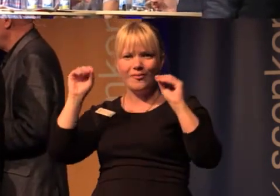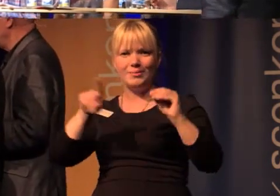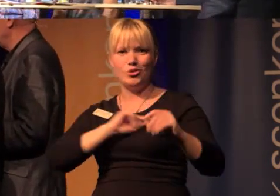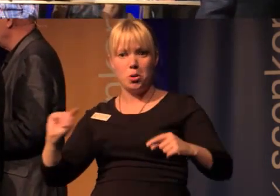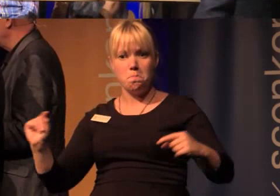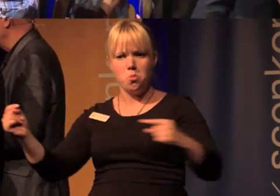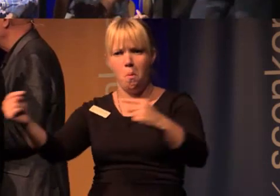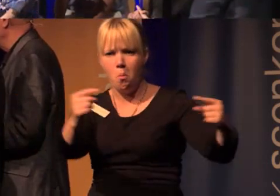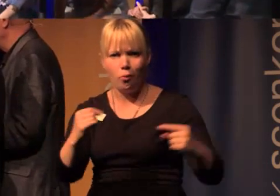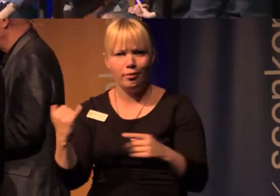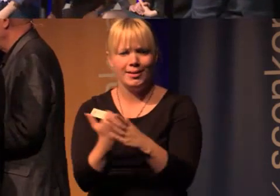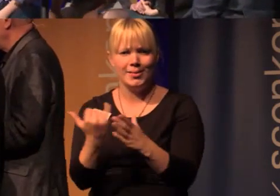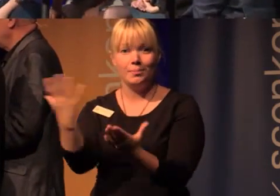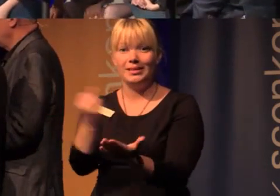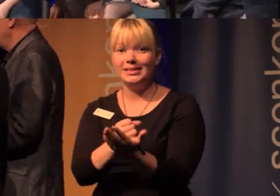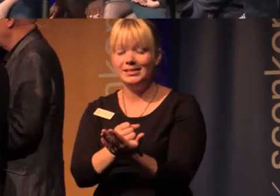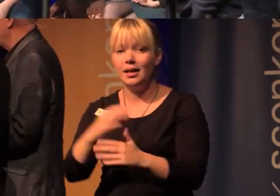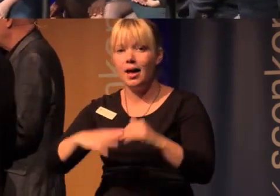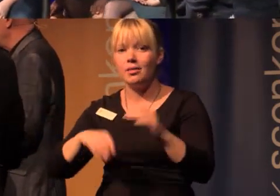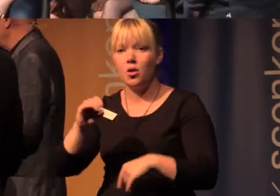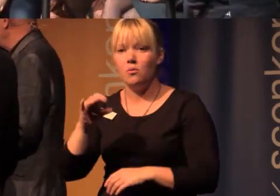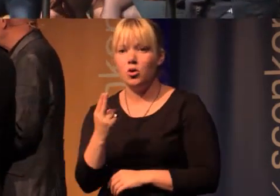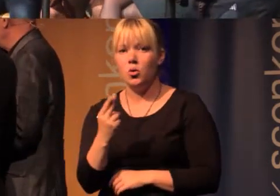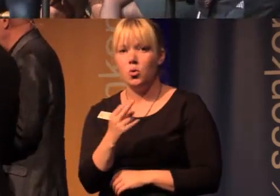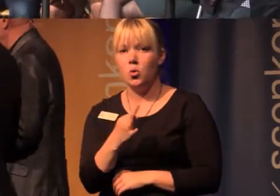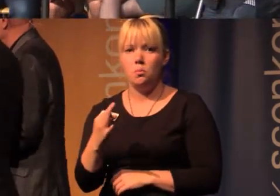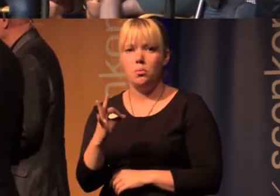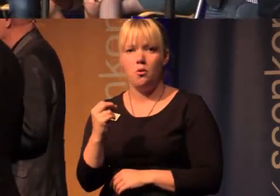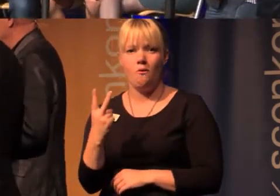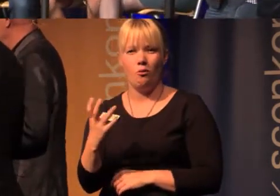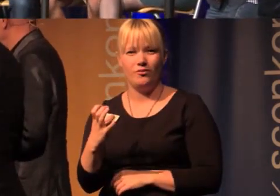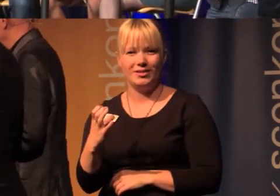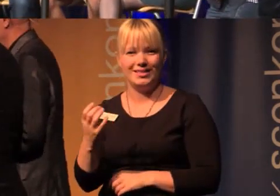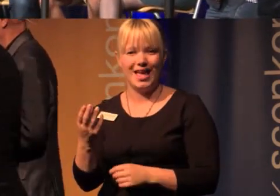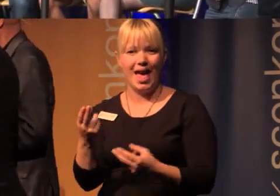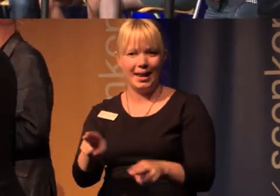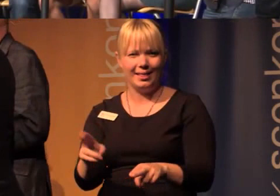också. Upphovsrätten. Hur ser ni på den?